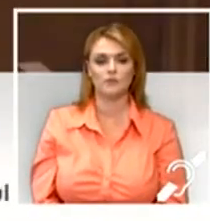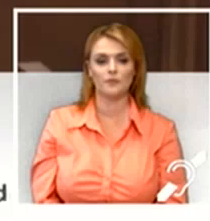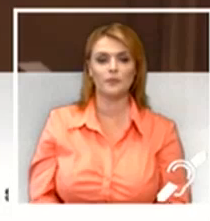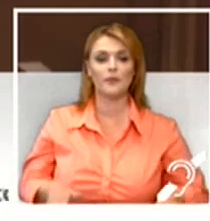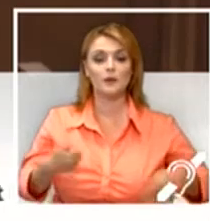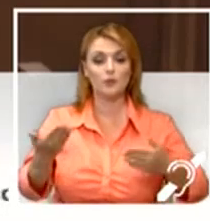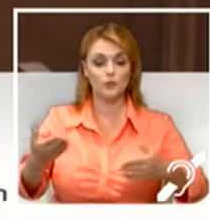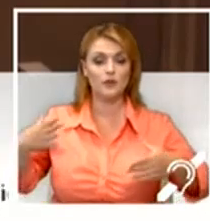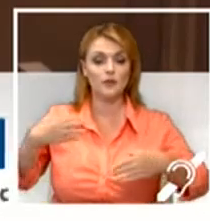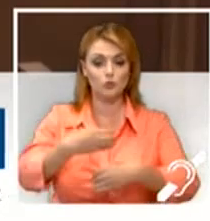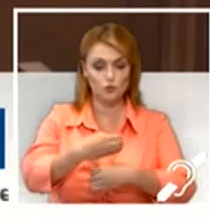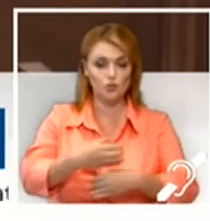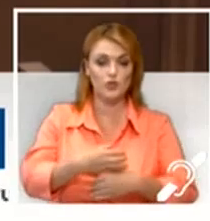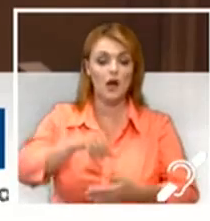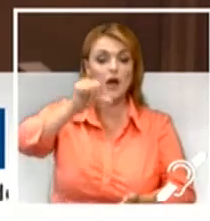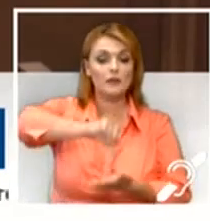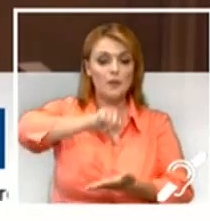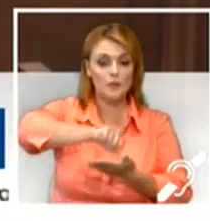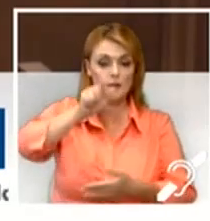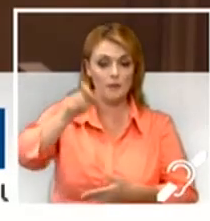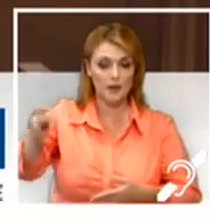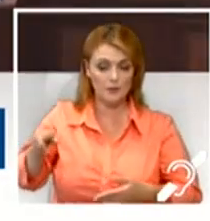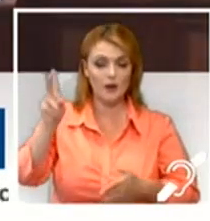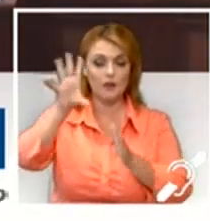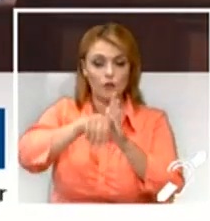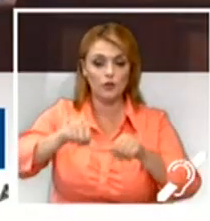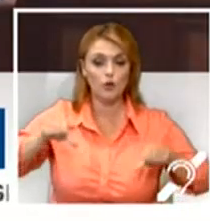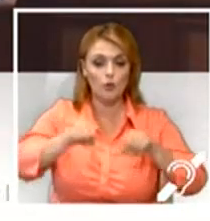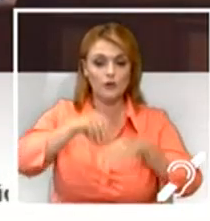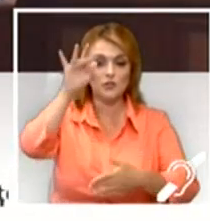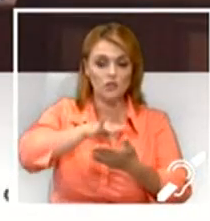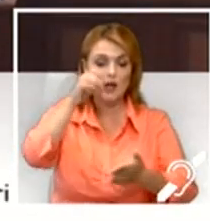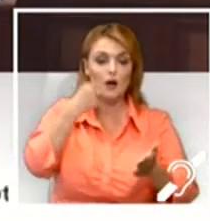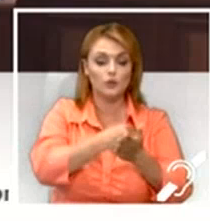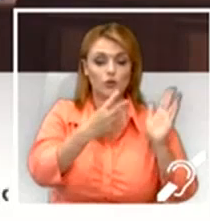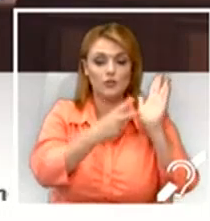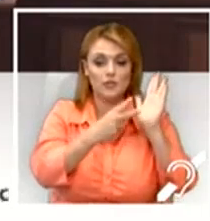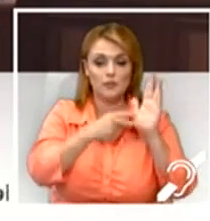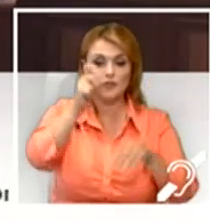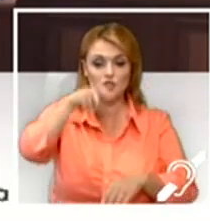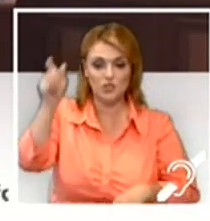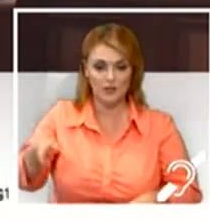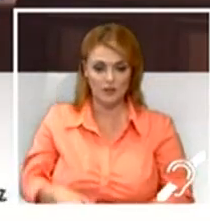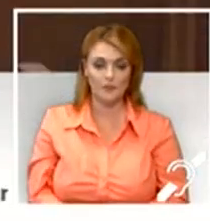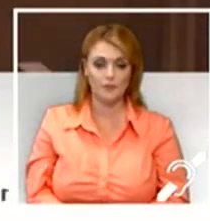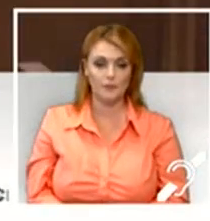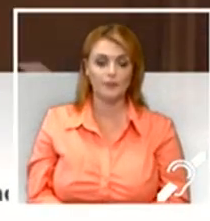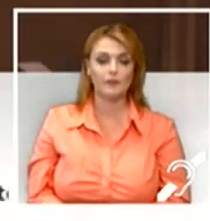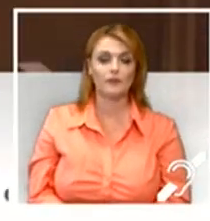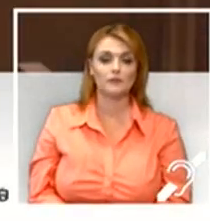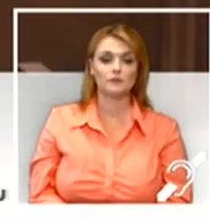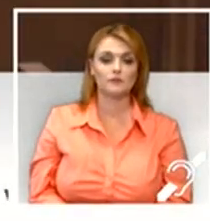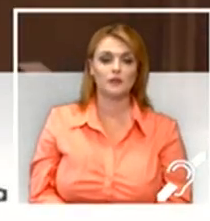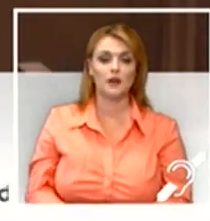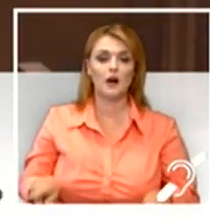Se propune reducerea numărului de membri ai Comisiei Electorale Centrale până la 7 persoane. A fost revizuit mecanismul de desemnare a membrilor